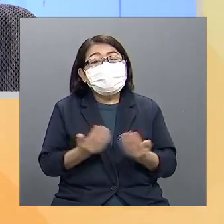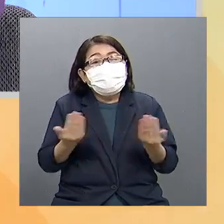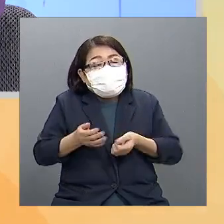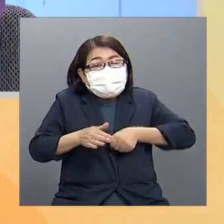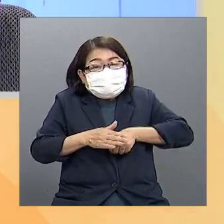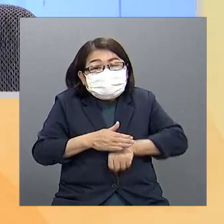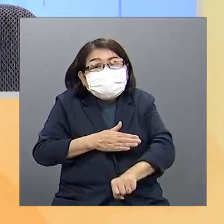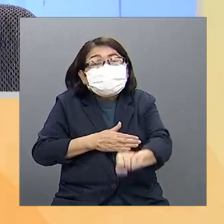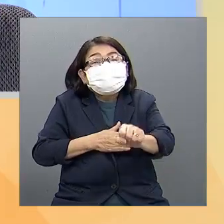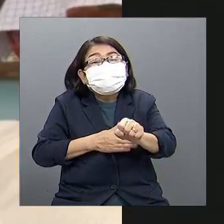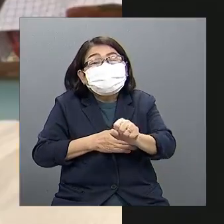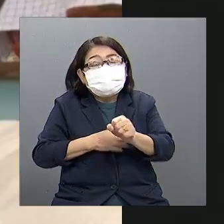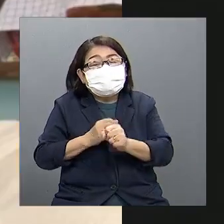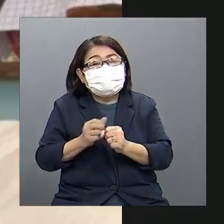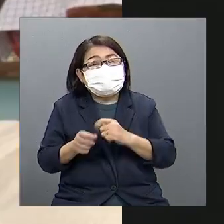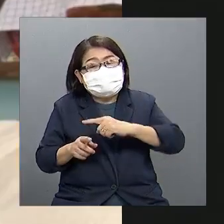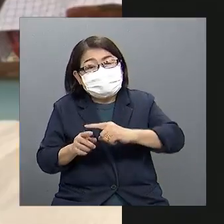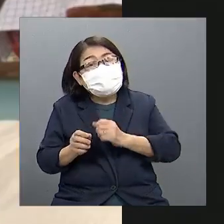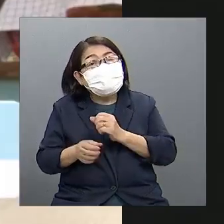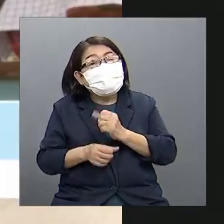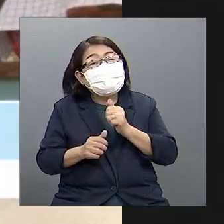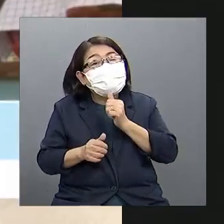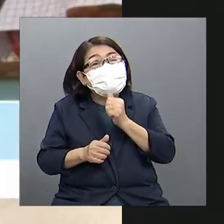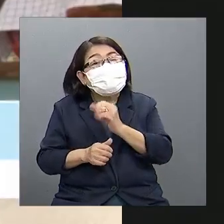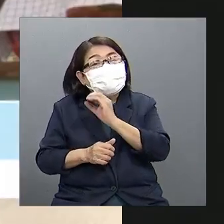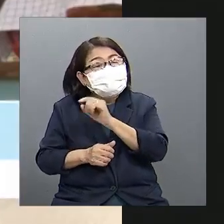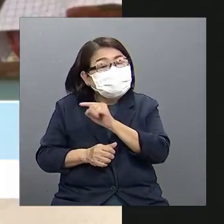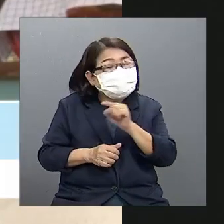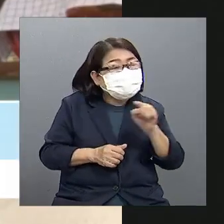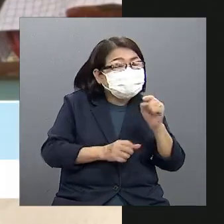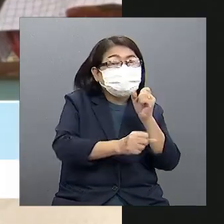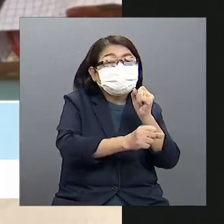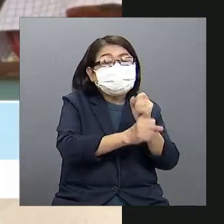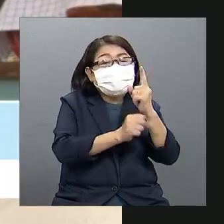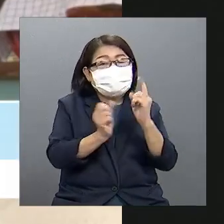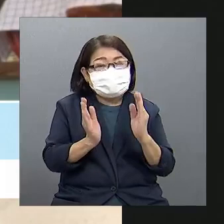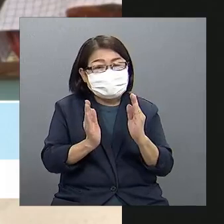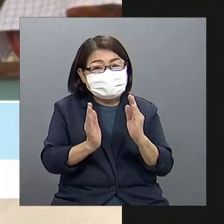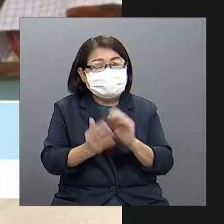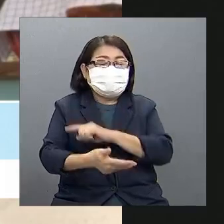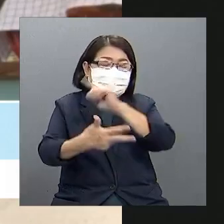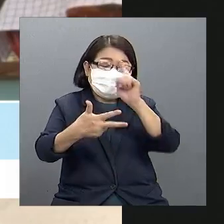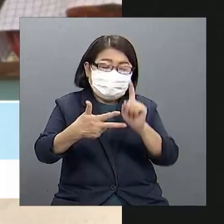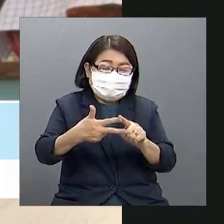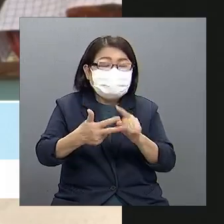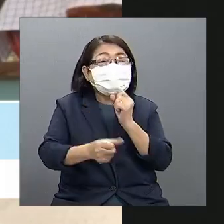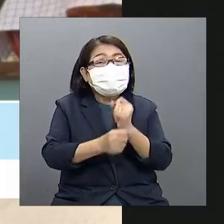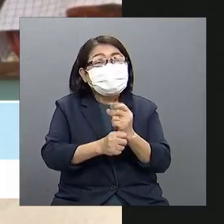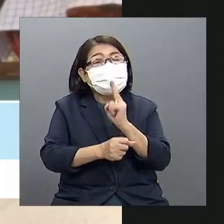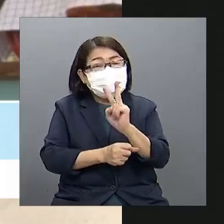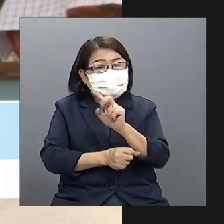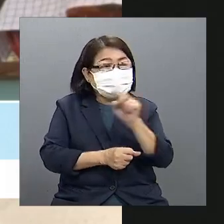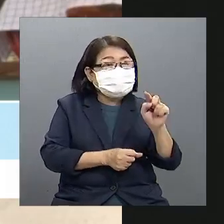ไปจนถึงประมาณขวบปีแรกนะคะแล้วก็มาเป็นวัยเด็กเล็กก็คือช่วง 2-3 ขวบนะคะหลังจากนั้นก็จะ